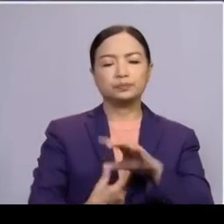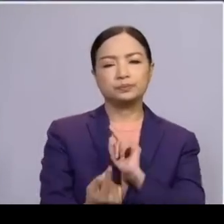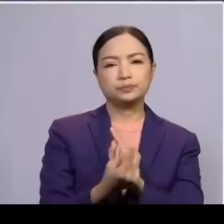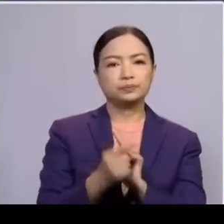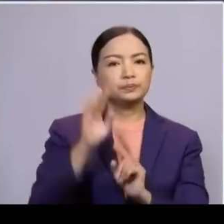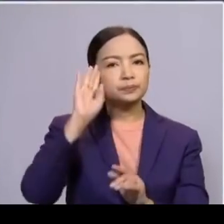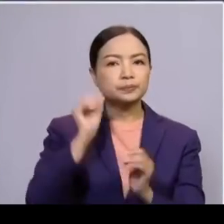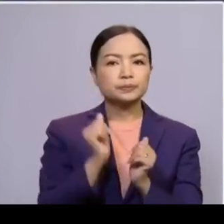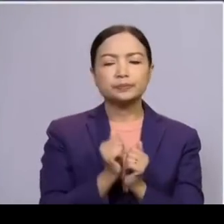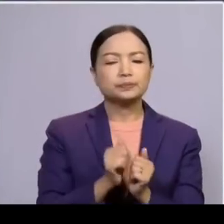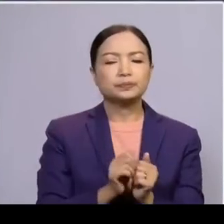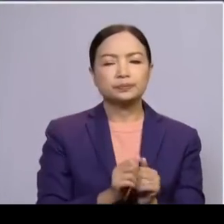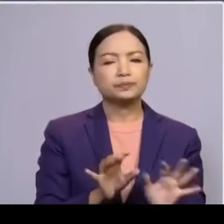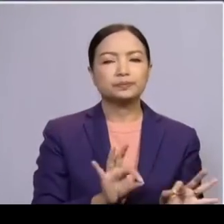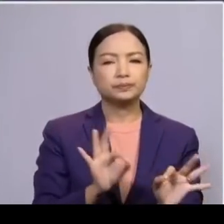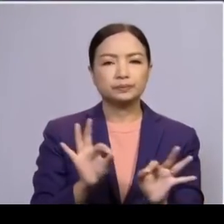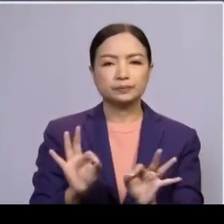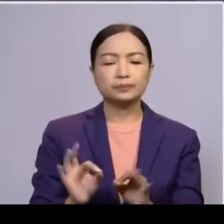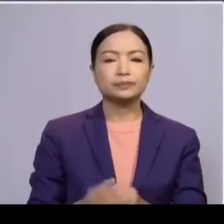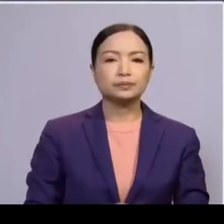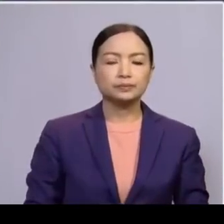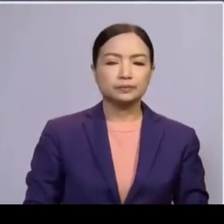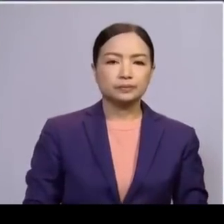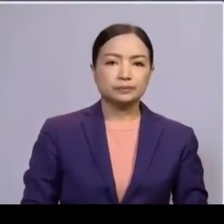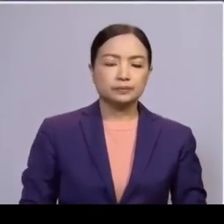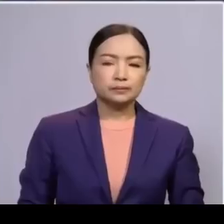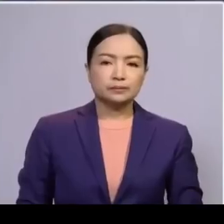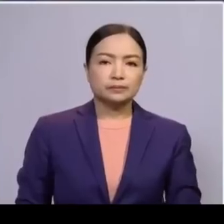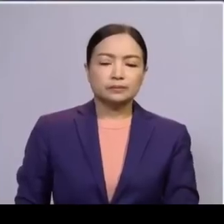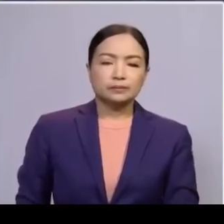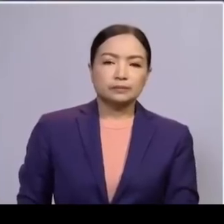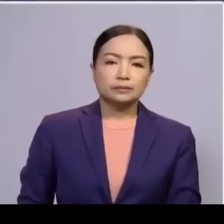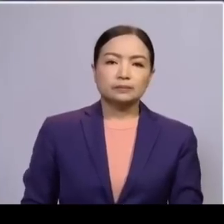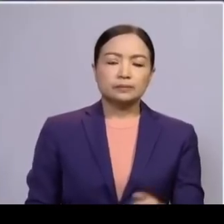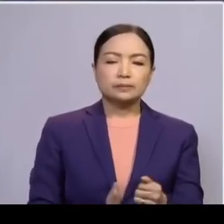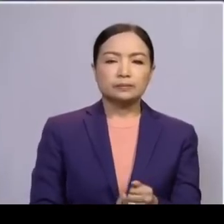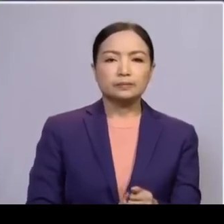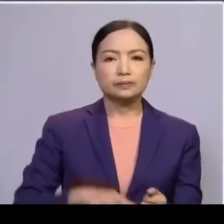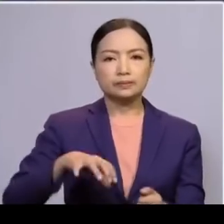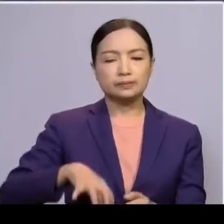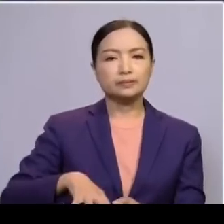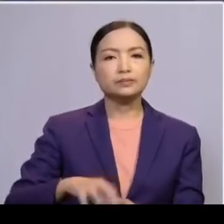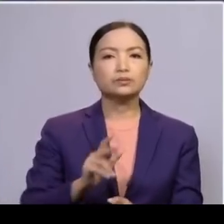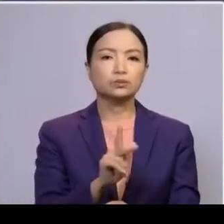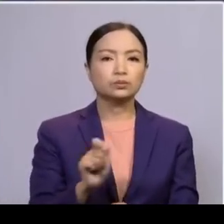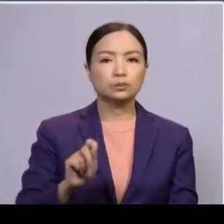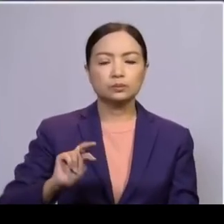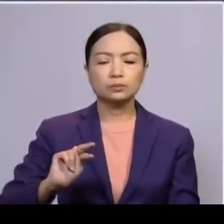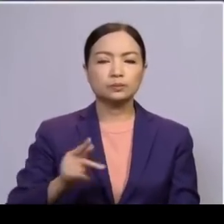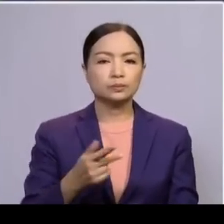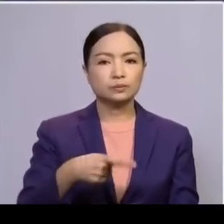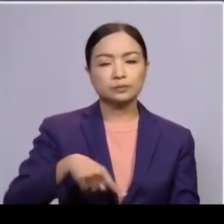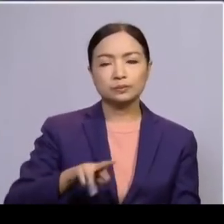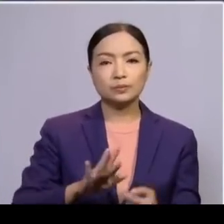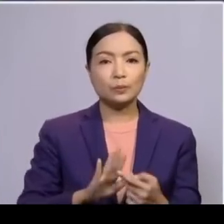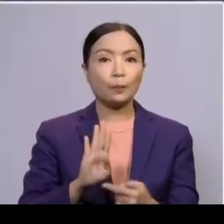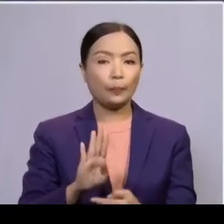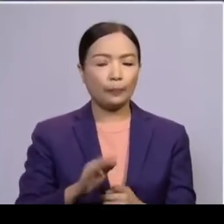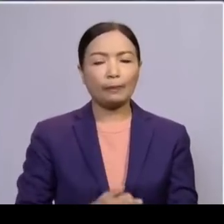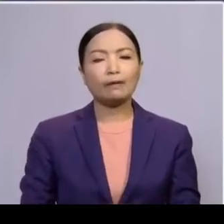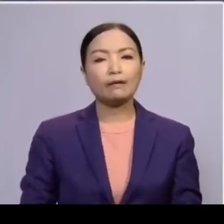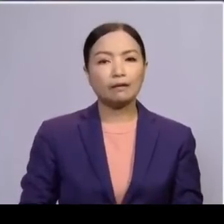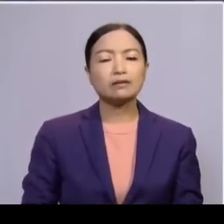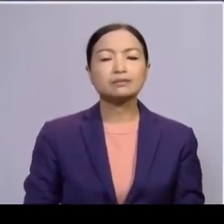เผยโดยทางพันตำรวจเอกอเนกเป่าสุภาพนะครับท่านรองผู้บังคับการกองปราบปรามที่บอกว่าทางนางสาว